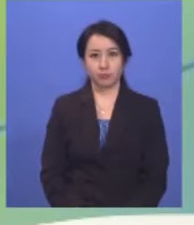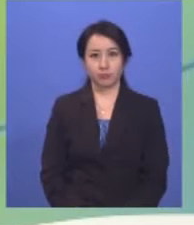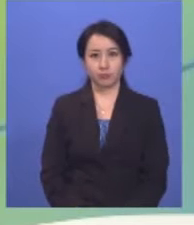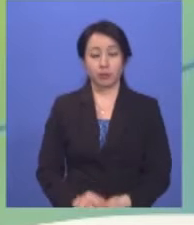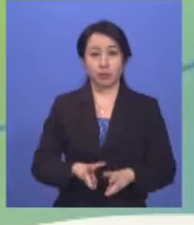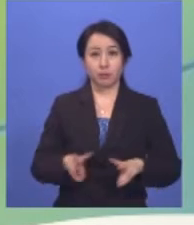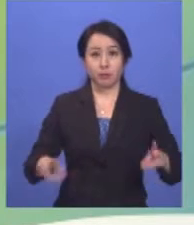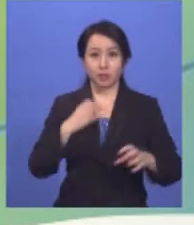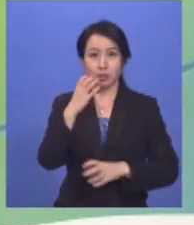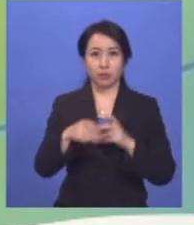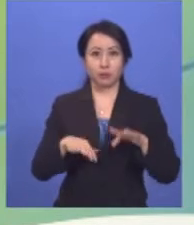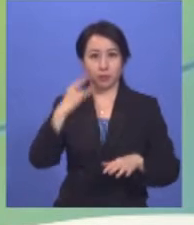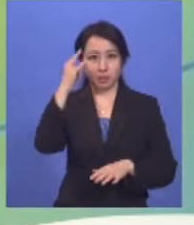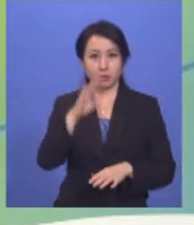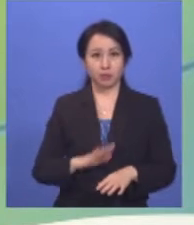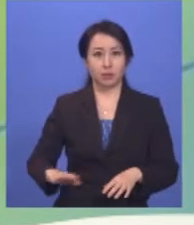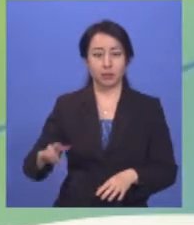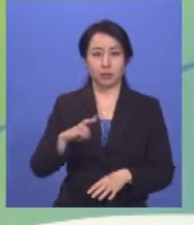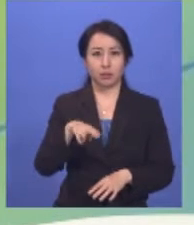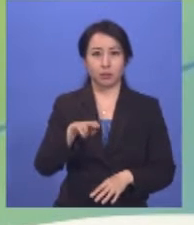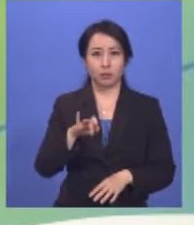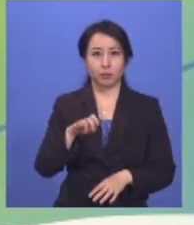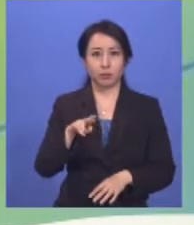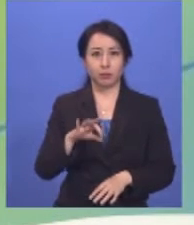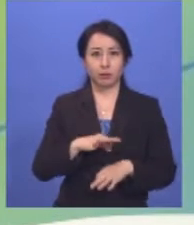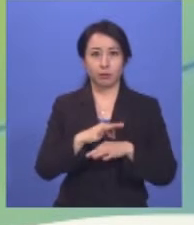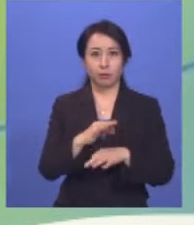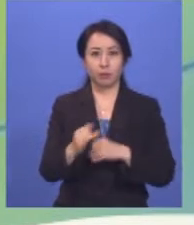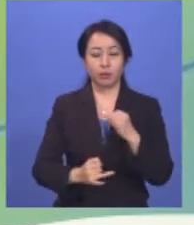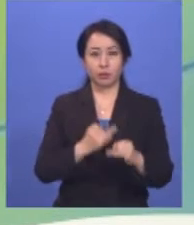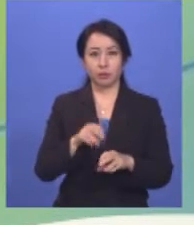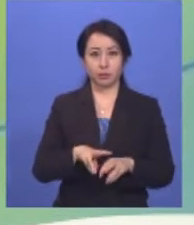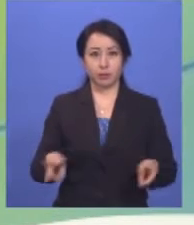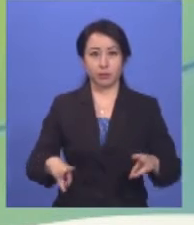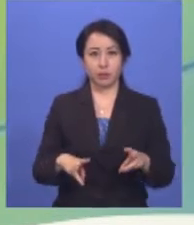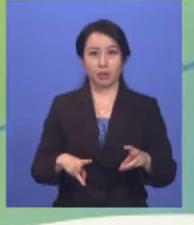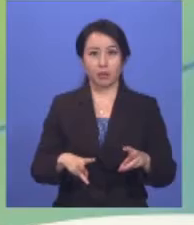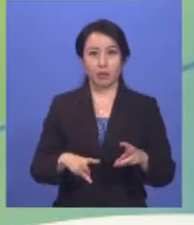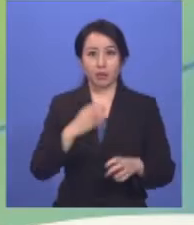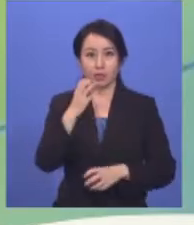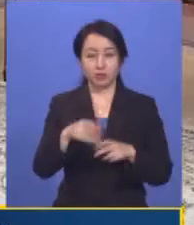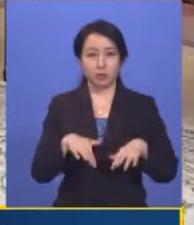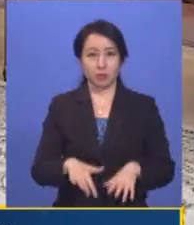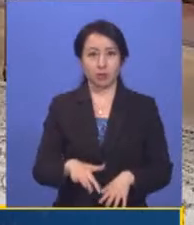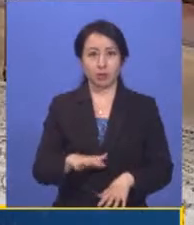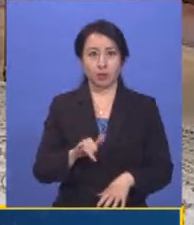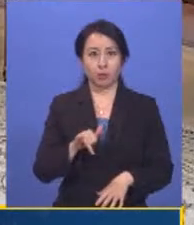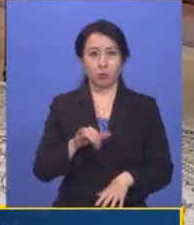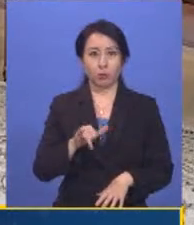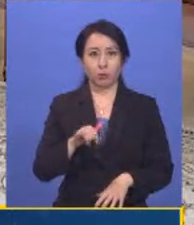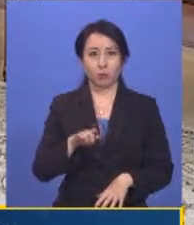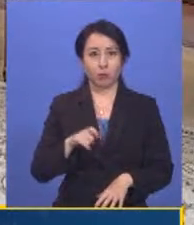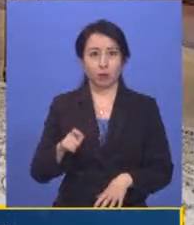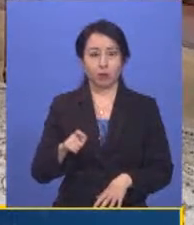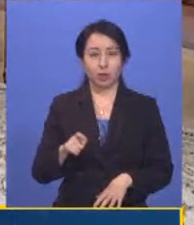министр иностранных дел республики казахстан мухтар для uber д провел переговоры с министром иностранных дел андоры марии у